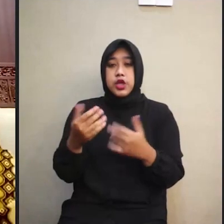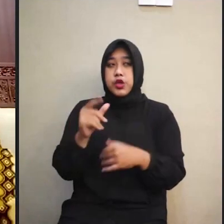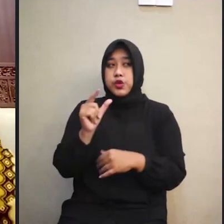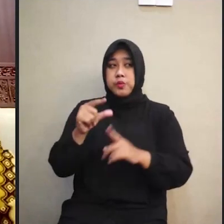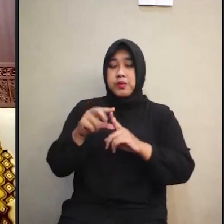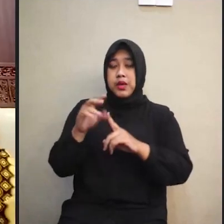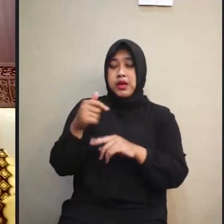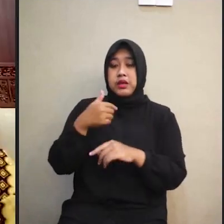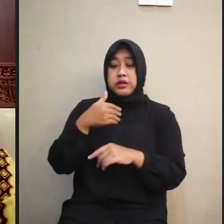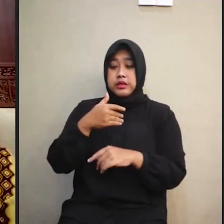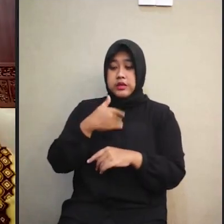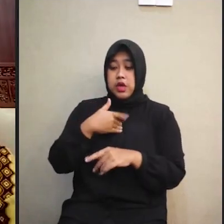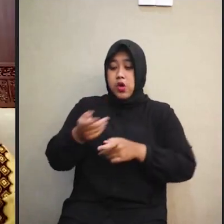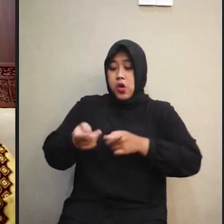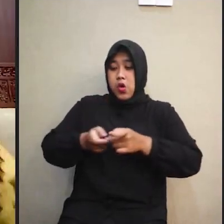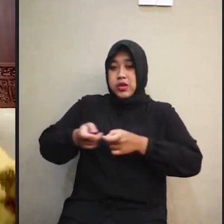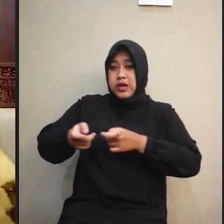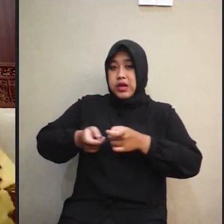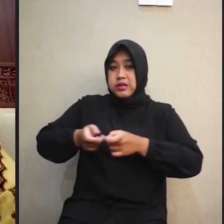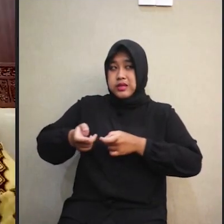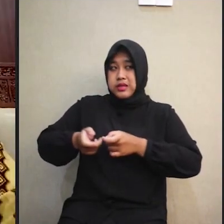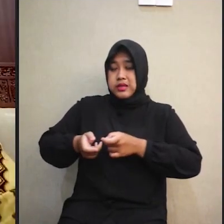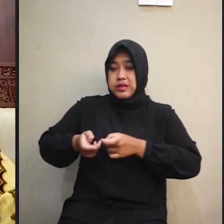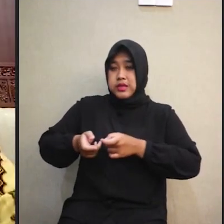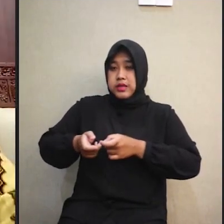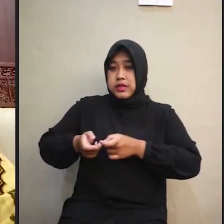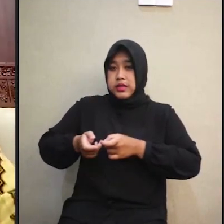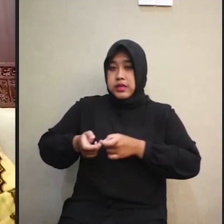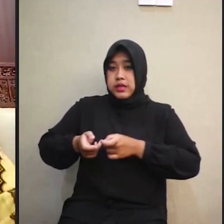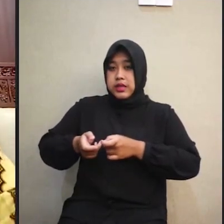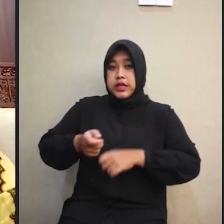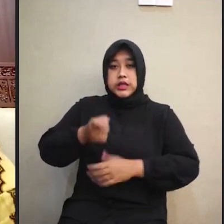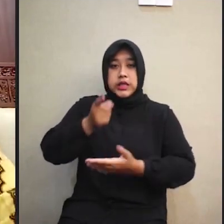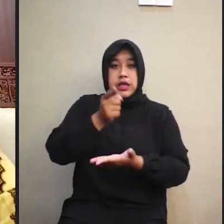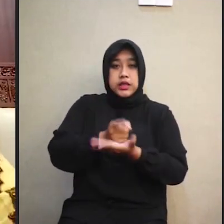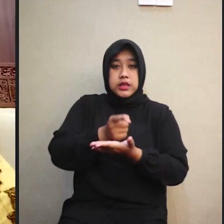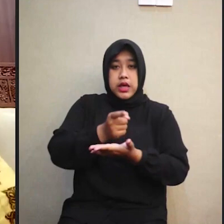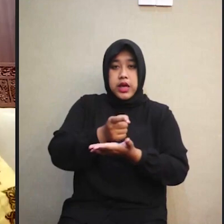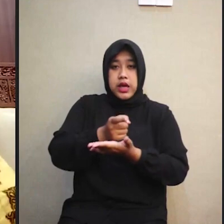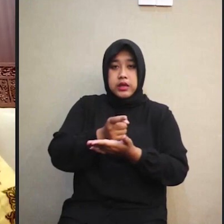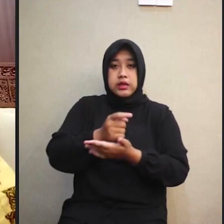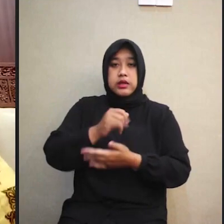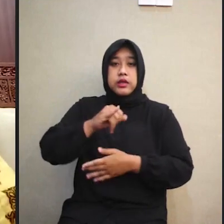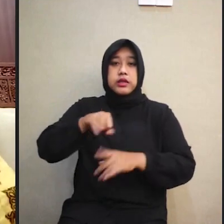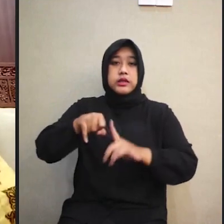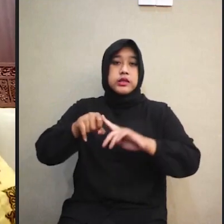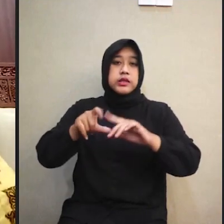kami dengan Kejaksaan Agung mereka